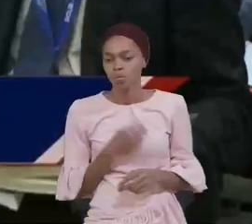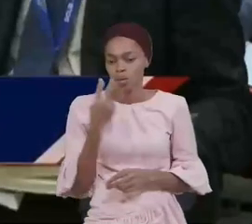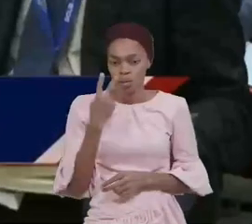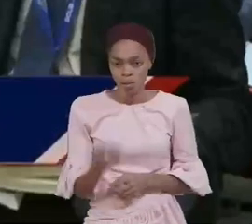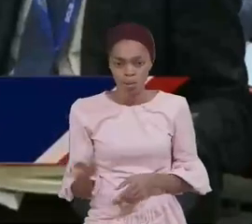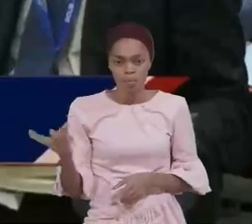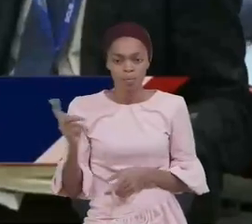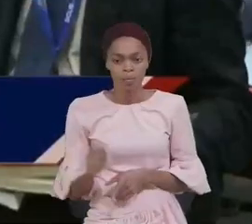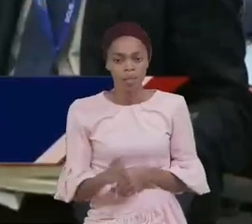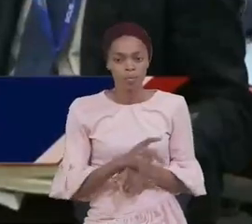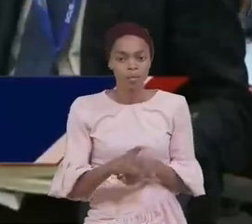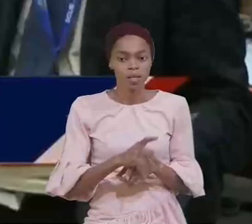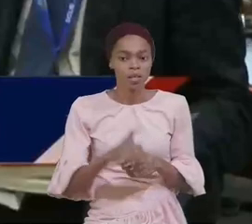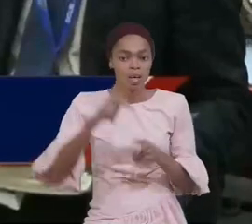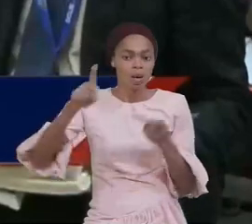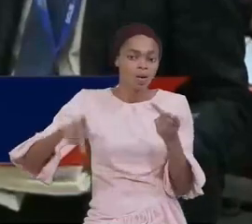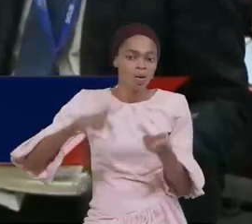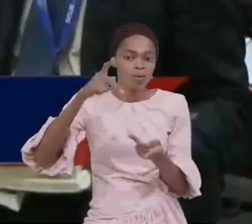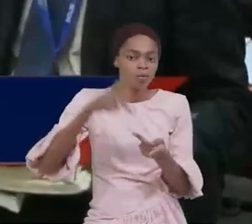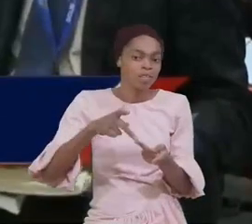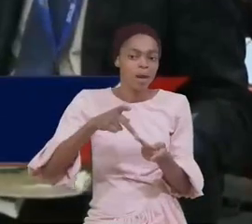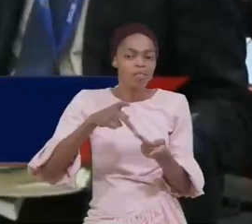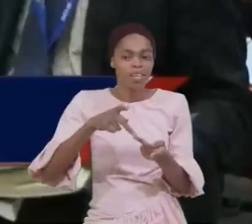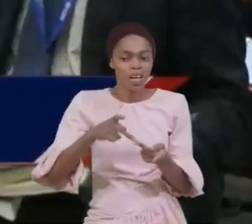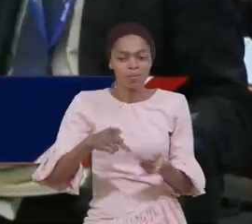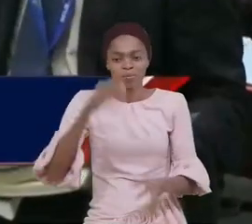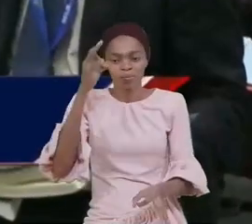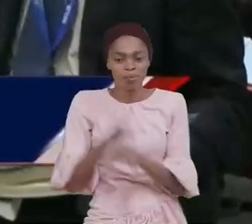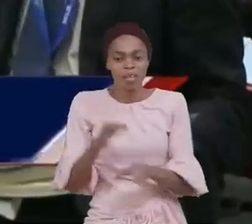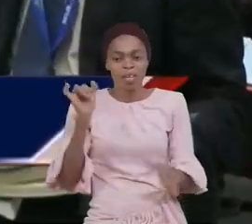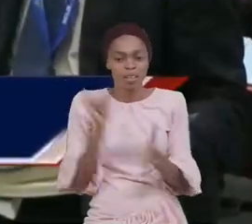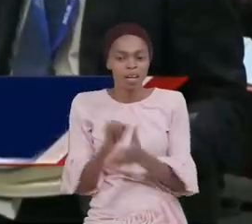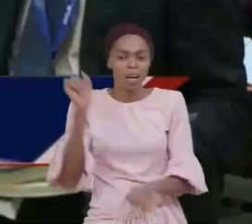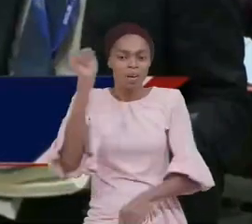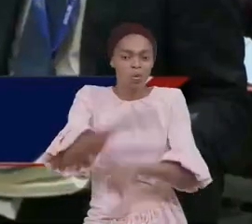c'est la foi parfaite, pratique, qui